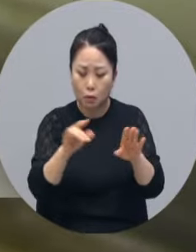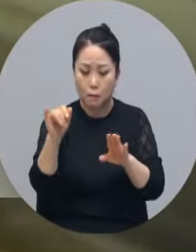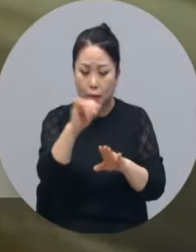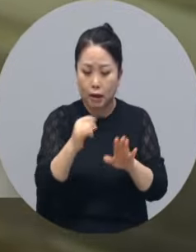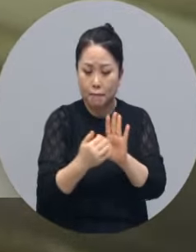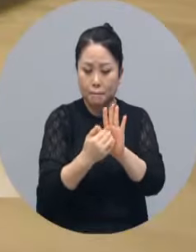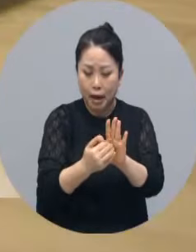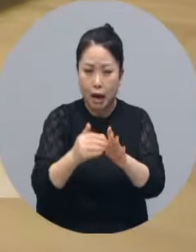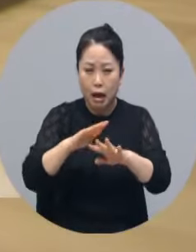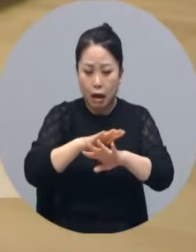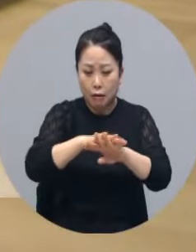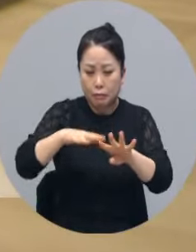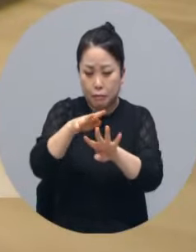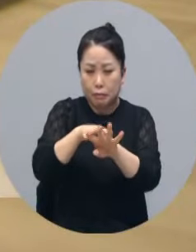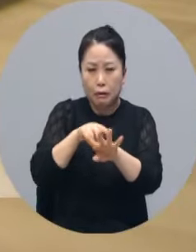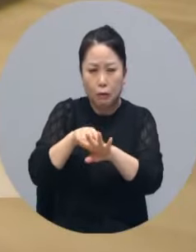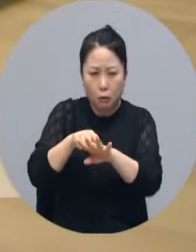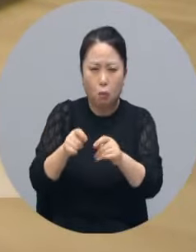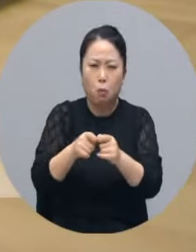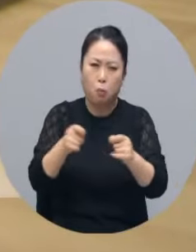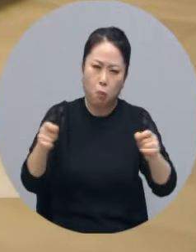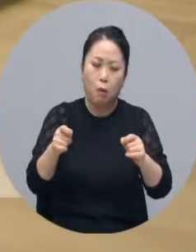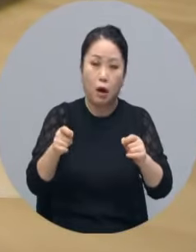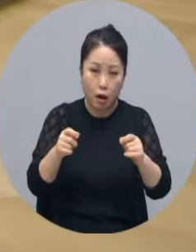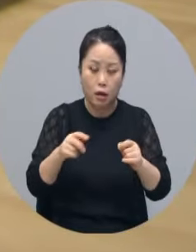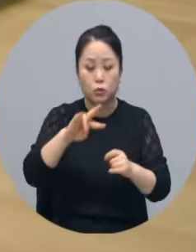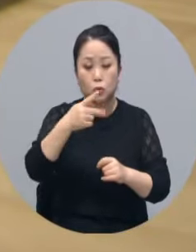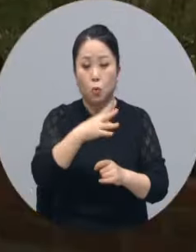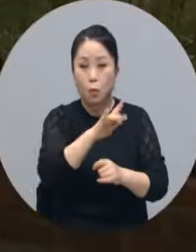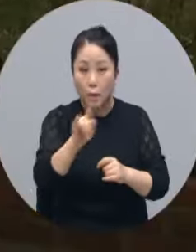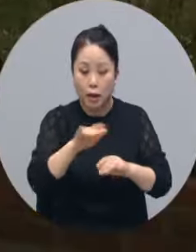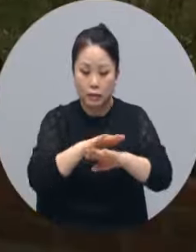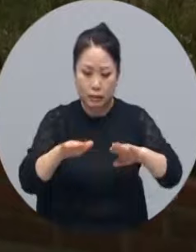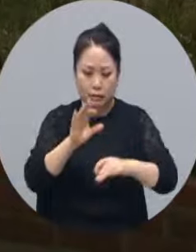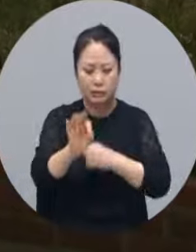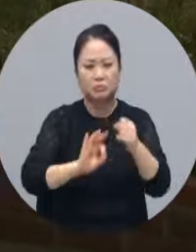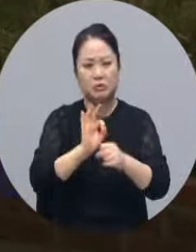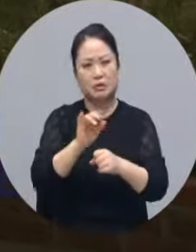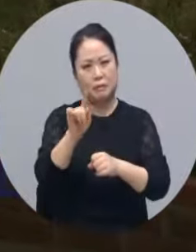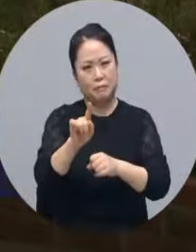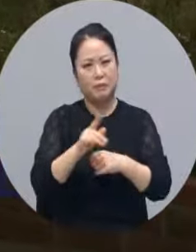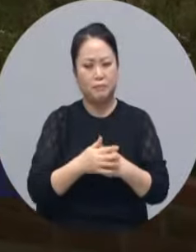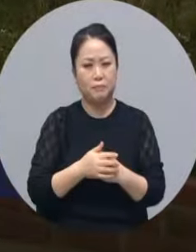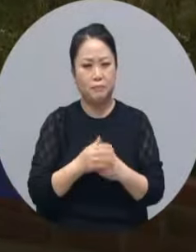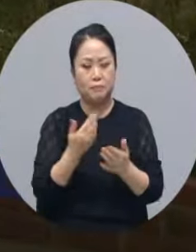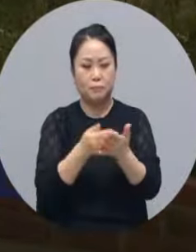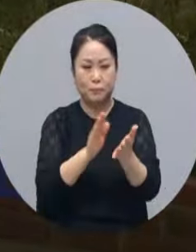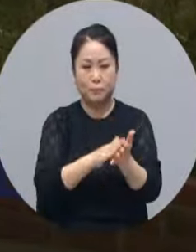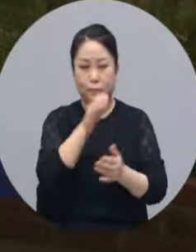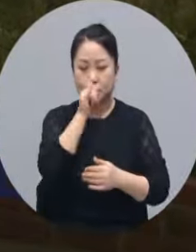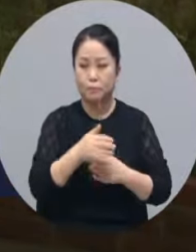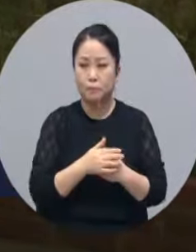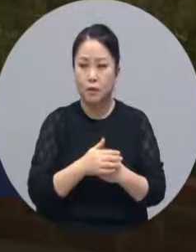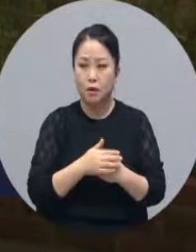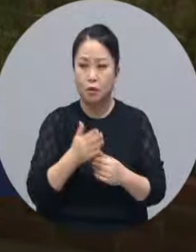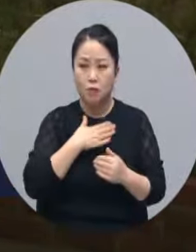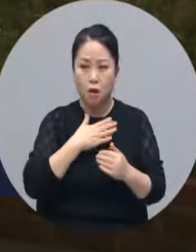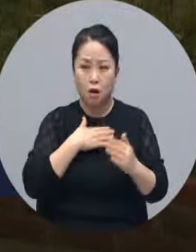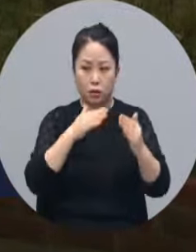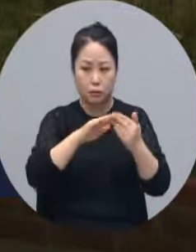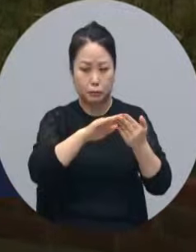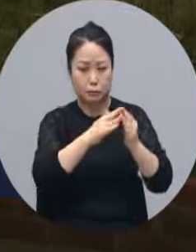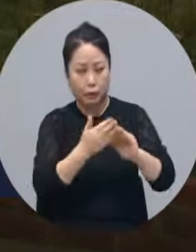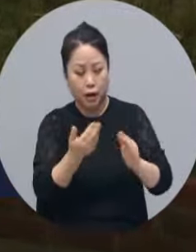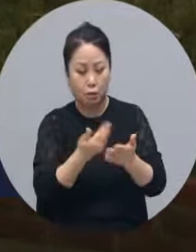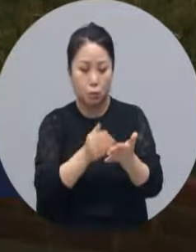낡았고 도배와 장판은 10년에 한 번 교체합니다. 집이 나온 건 고칠 수는 없는 기고 네. 고치 안에 이제 내부 시설 좀